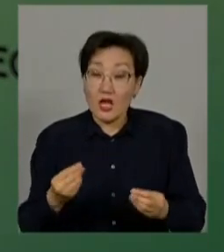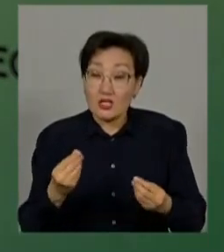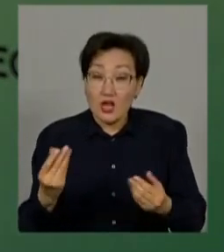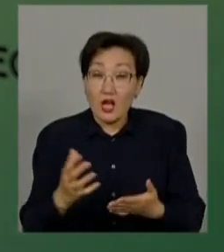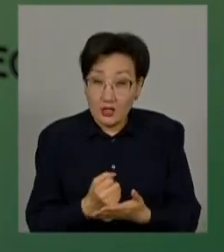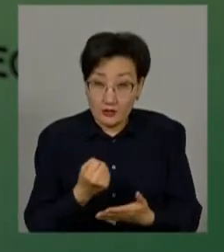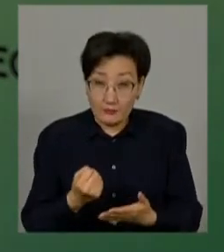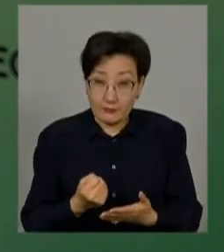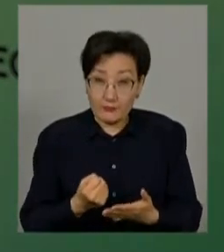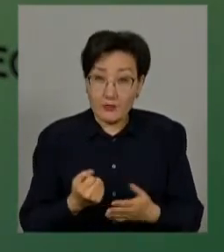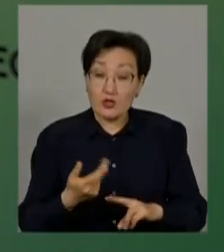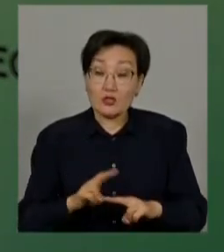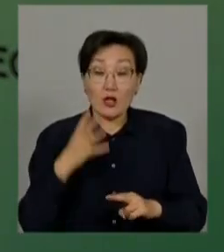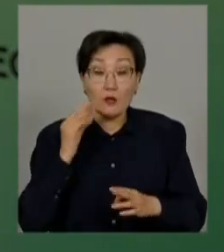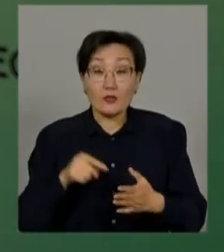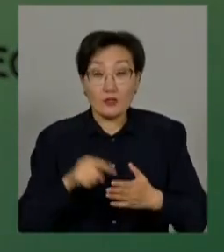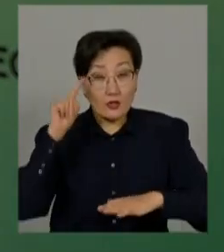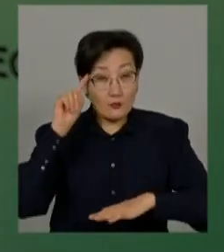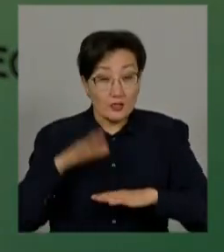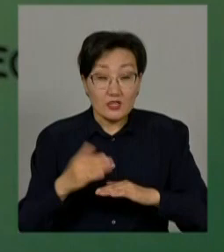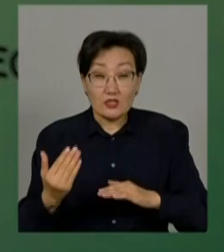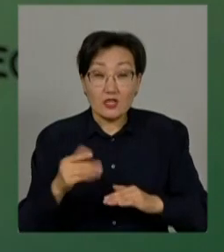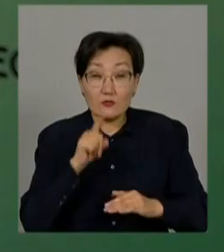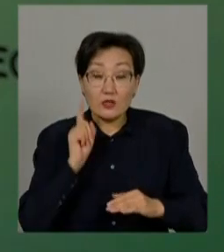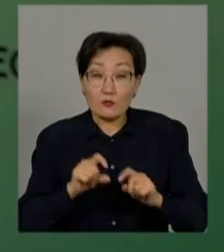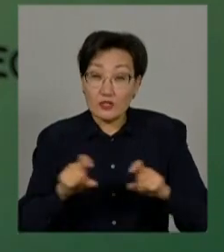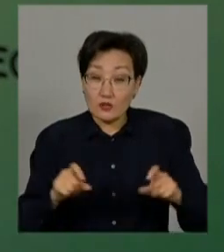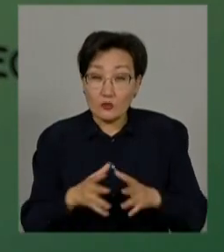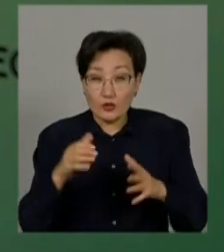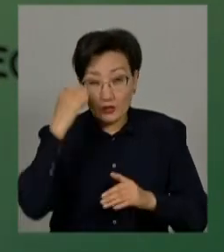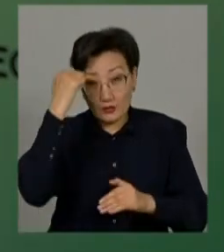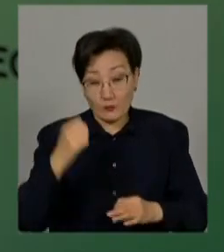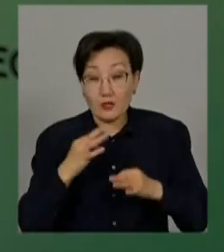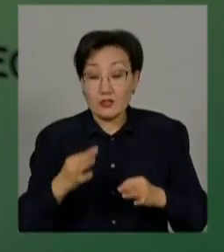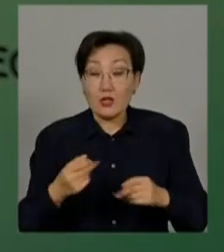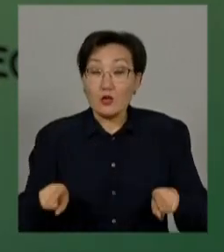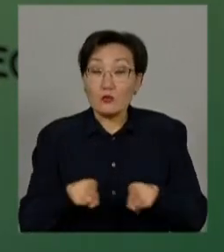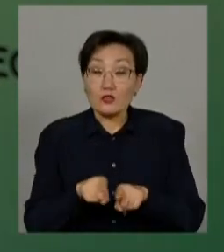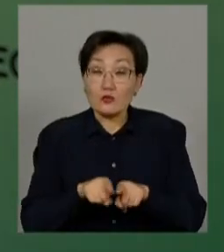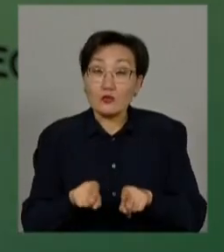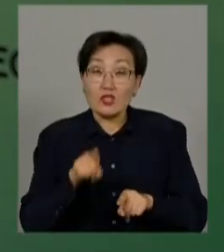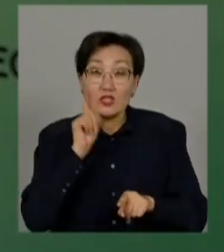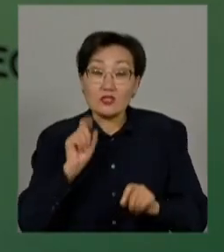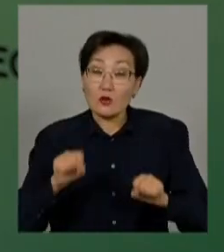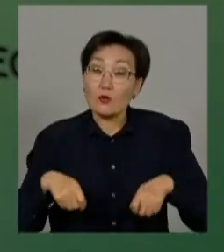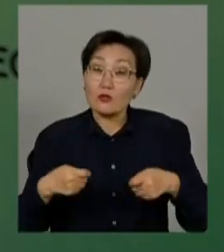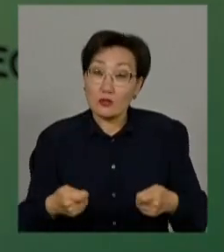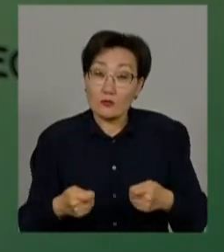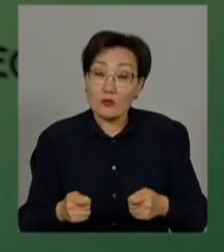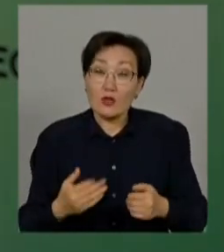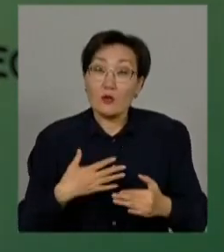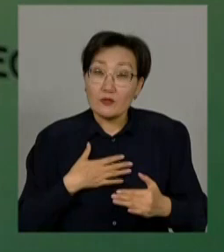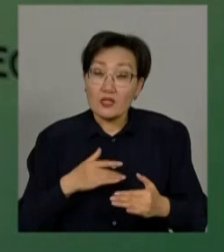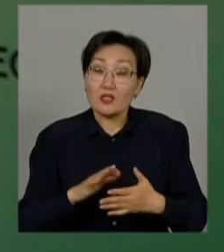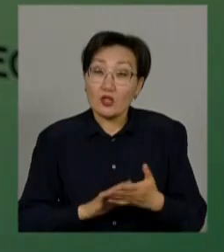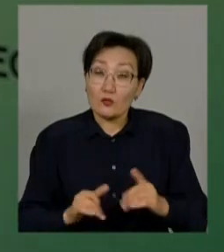болған жайым бар. Осы Алматы қаласының әкімдігіне және жастар басқармасына алғыс айтқым келеді, себебі жастарға осыншама мүмкіндік беріп, біздің алға